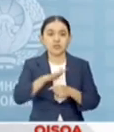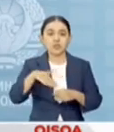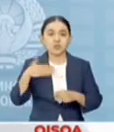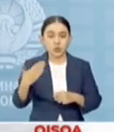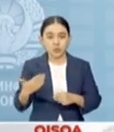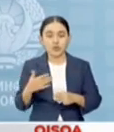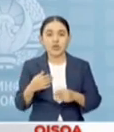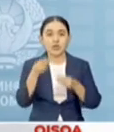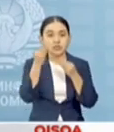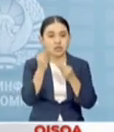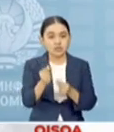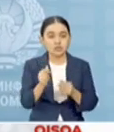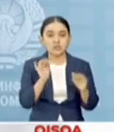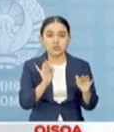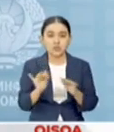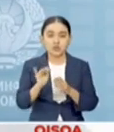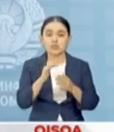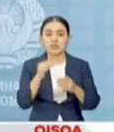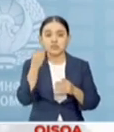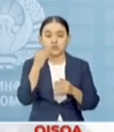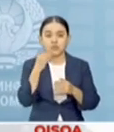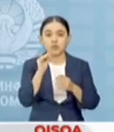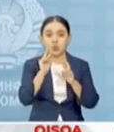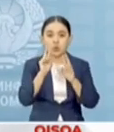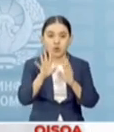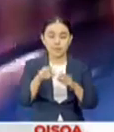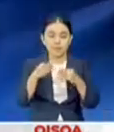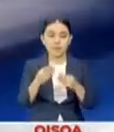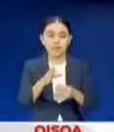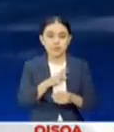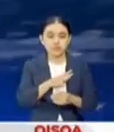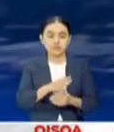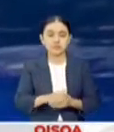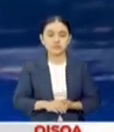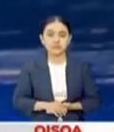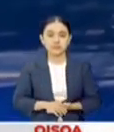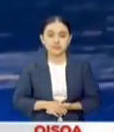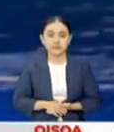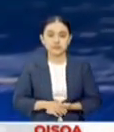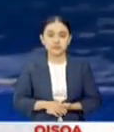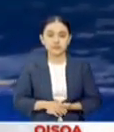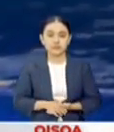tomonidan ta'sir chorasi sifatida yozma ko'rsatmalar berildi.